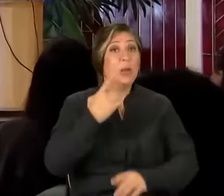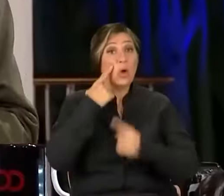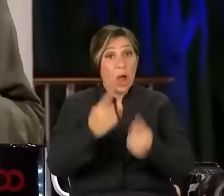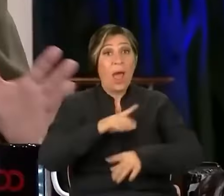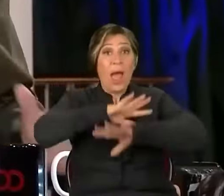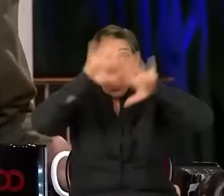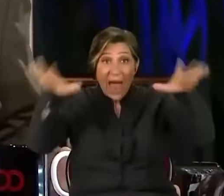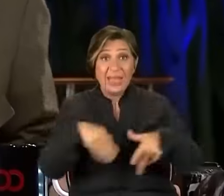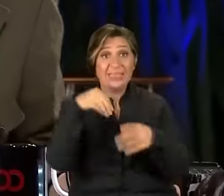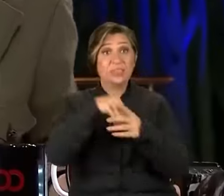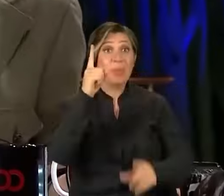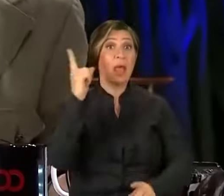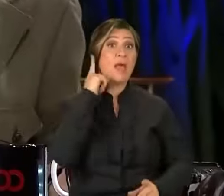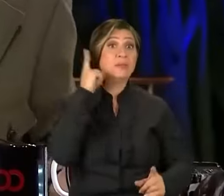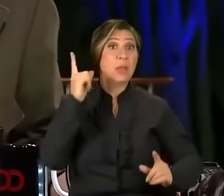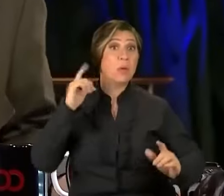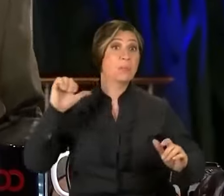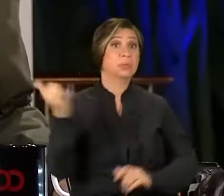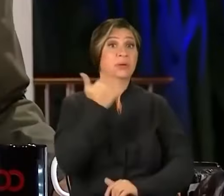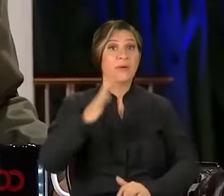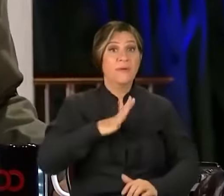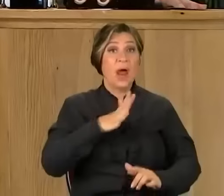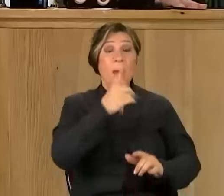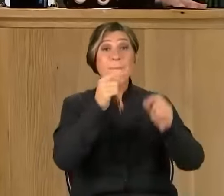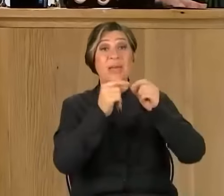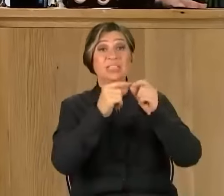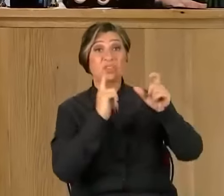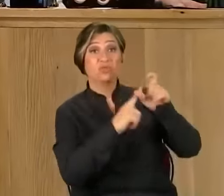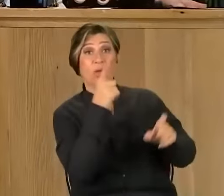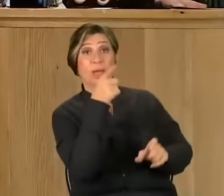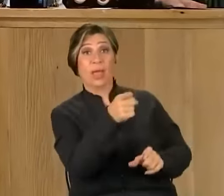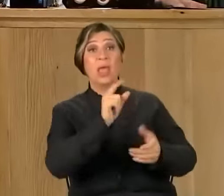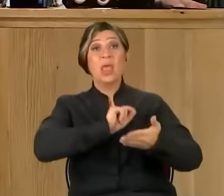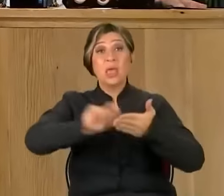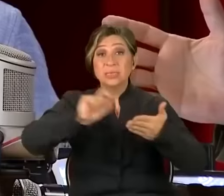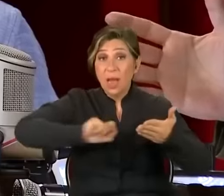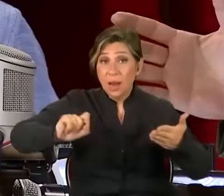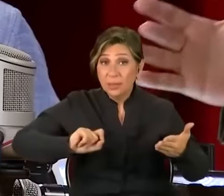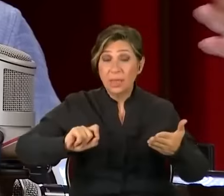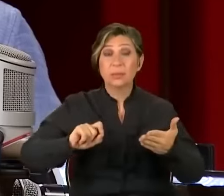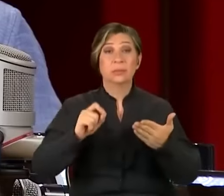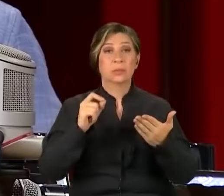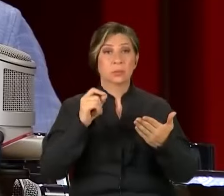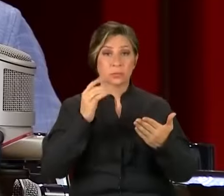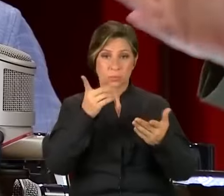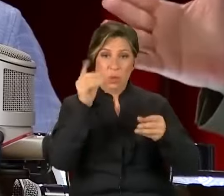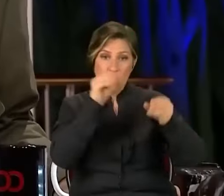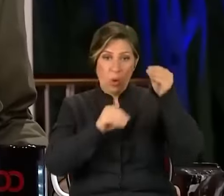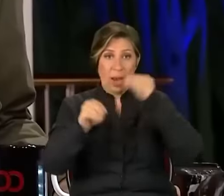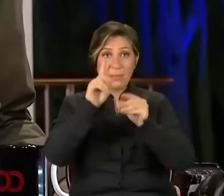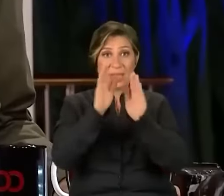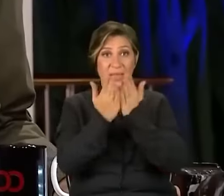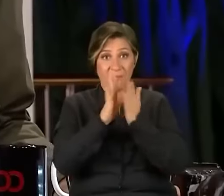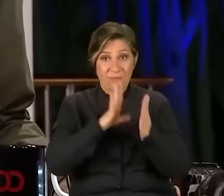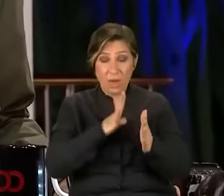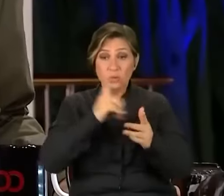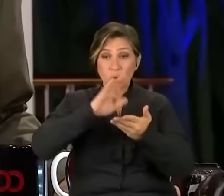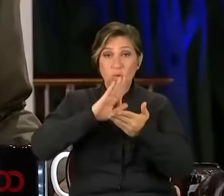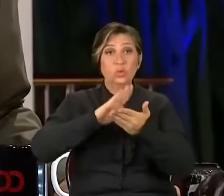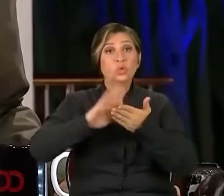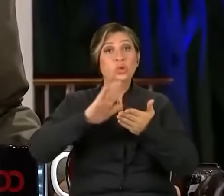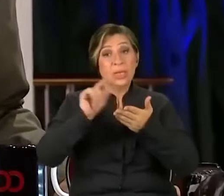herkes için bir efsane var. O da Behzat Ç efsanesi. Yazarlarından çünkü bir uyarlandığı kitap var ve daha sonra